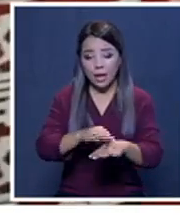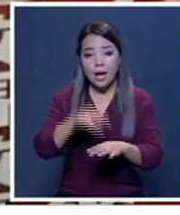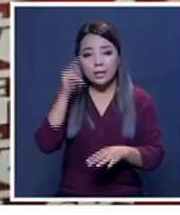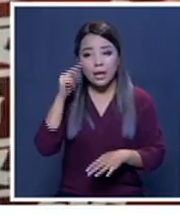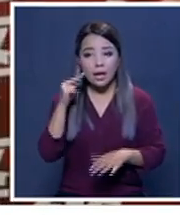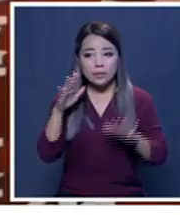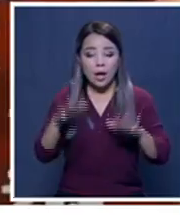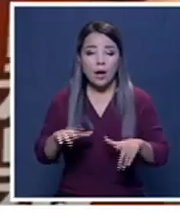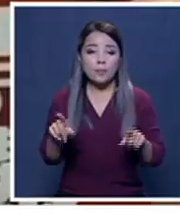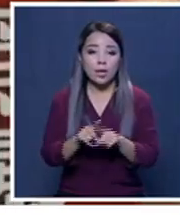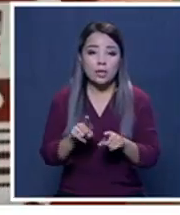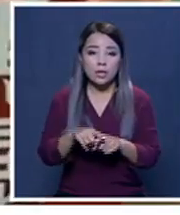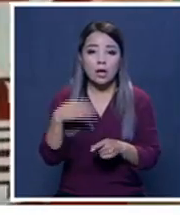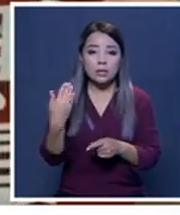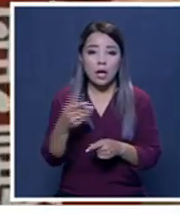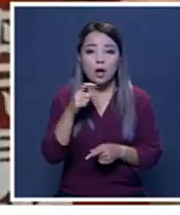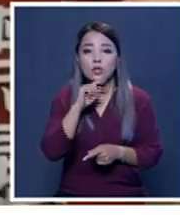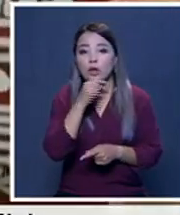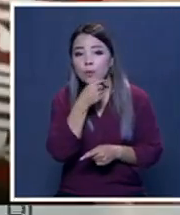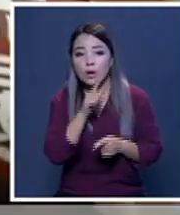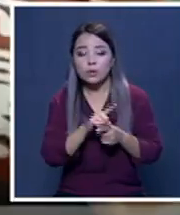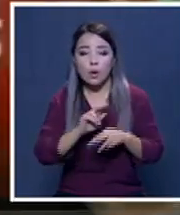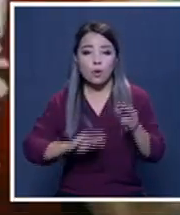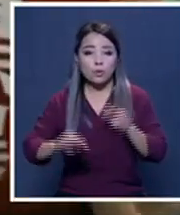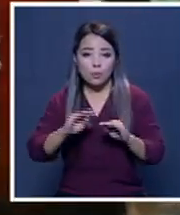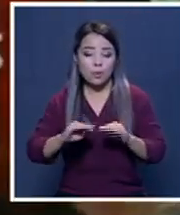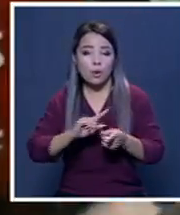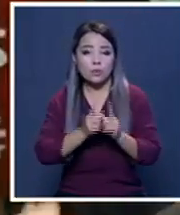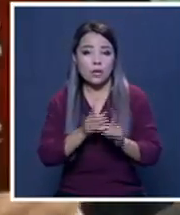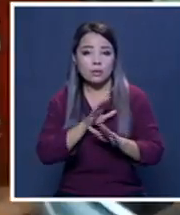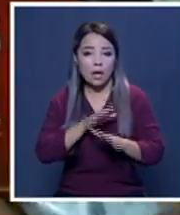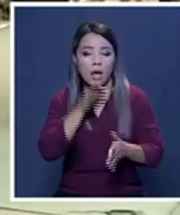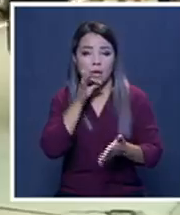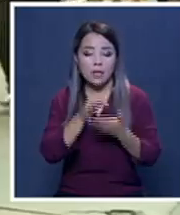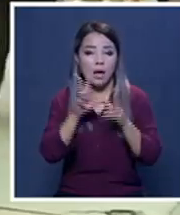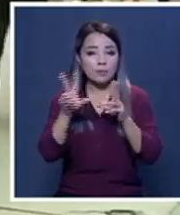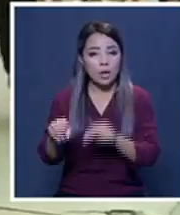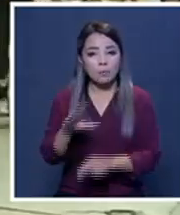бұл әкімшілік ауданның саяси және экономикалық құрылымын өзгертпеуге уәде берген еді.